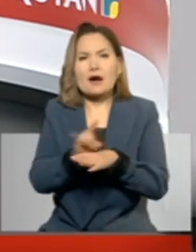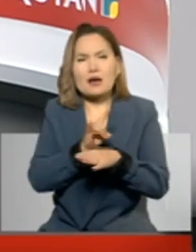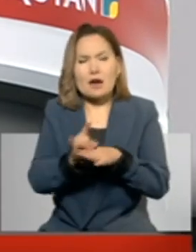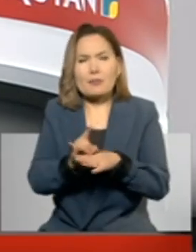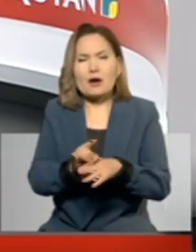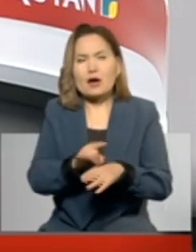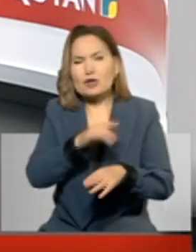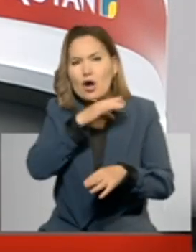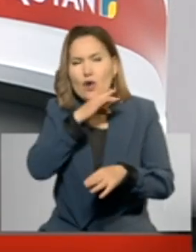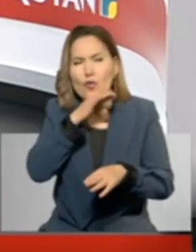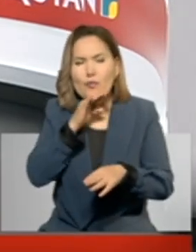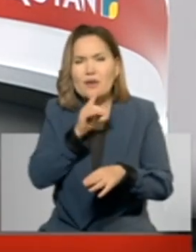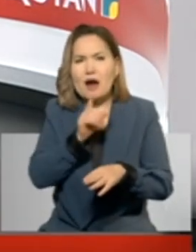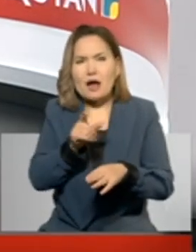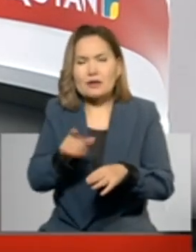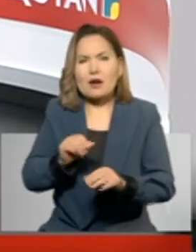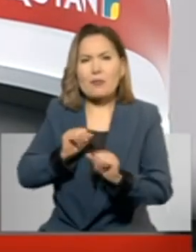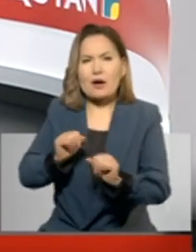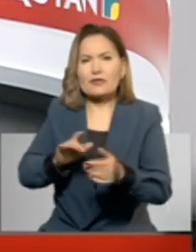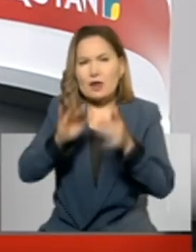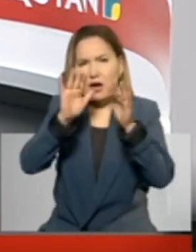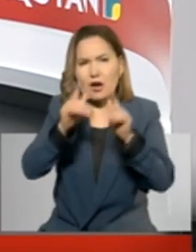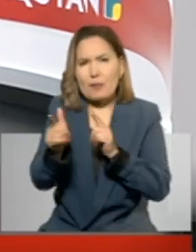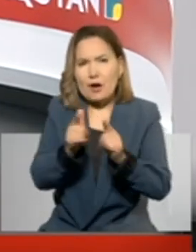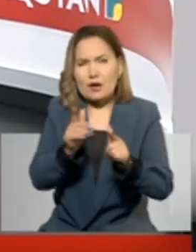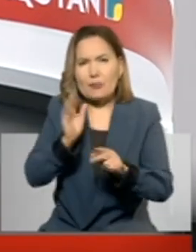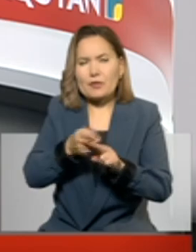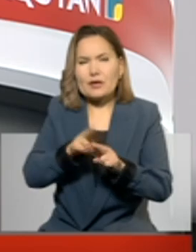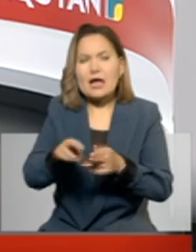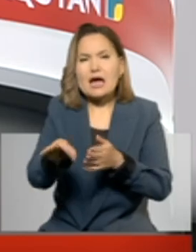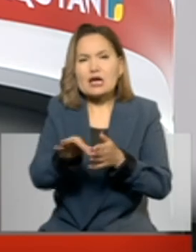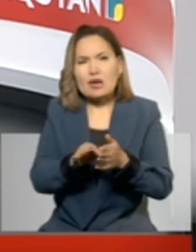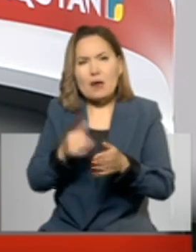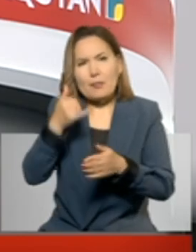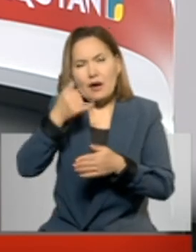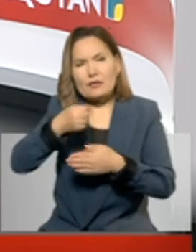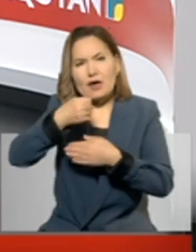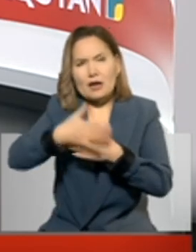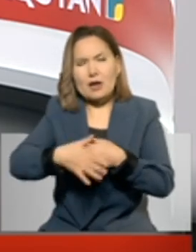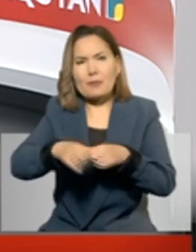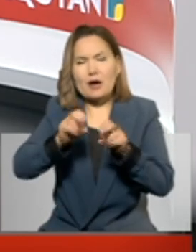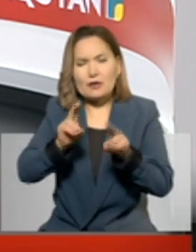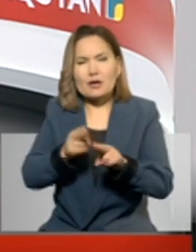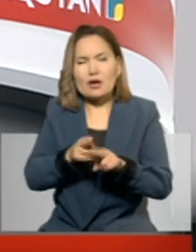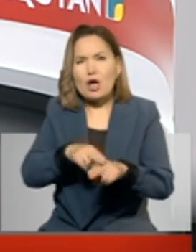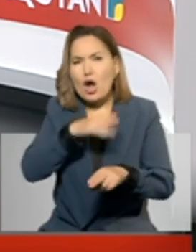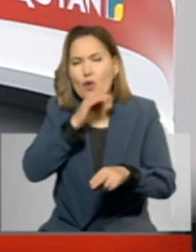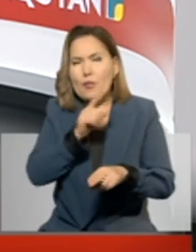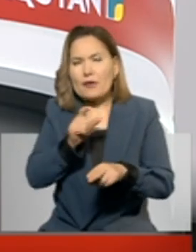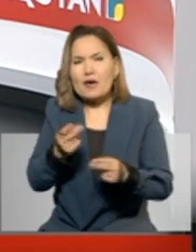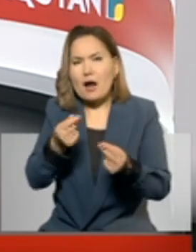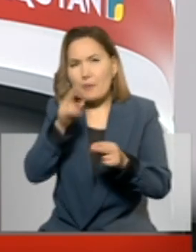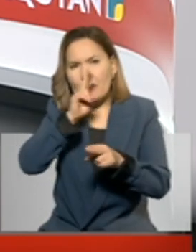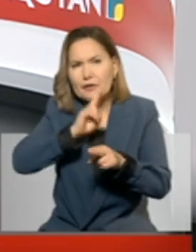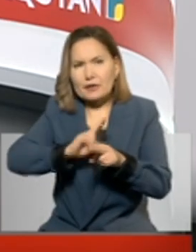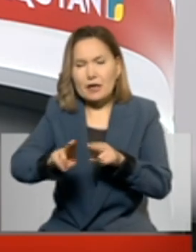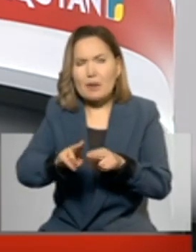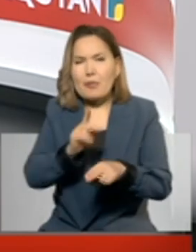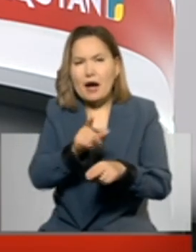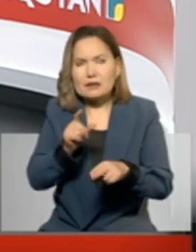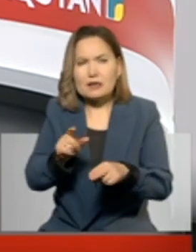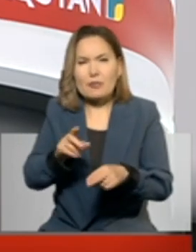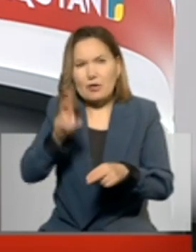Қаржалаяқтардың тұзағына түспес үшін арнайы платформа әзірленді. Жедел желі алдаудың құрығына түсіп, қыруар қаражатынан айрылған азаматтарға